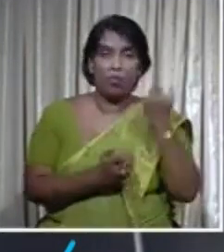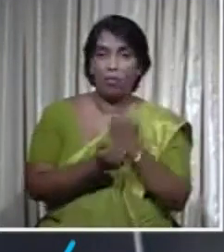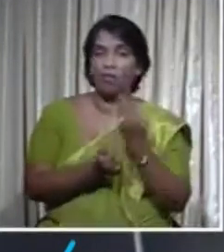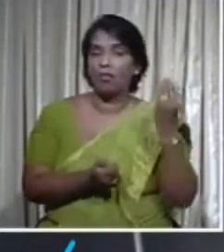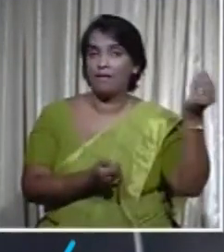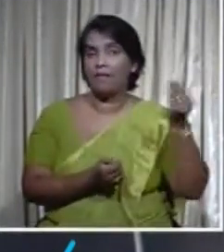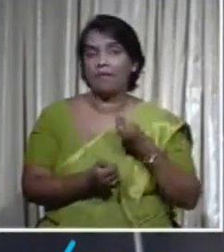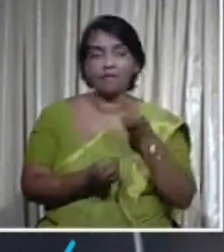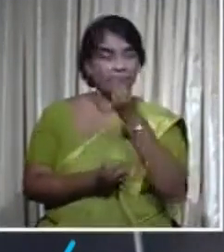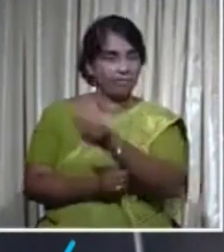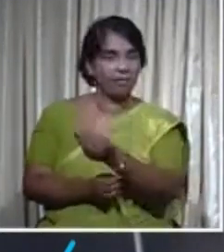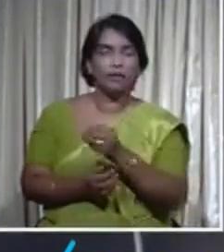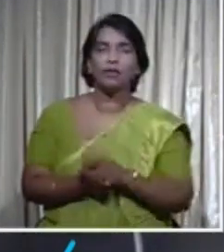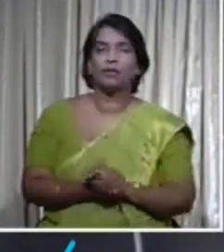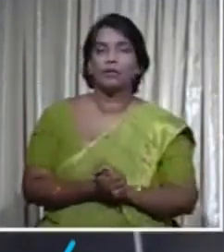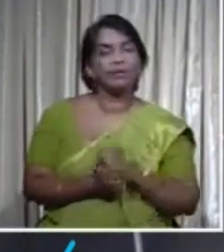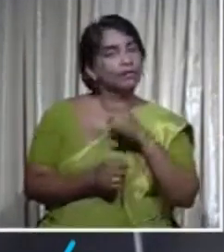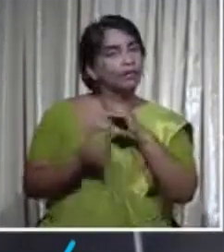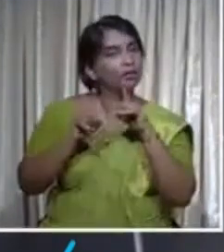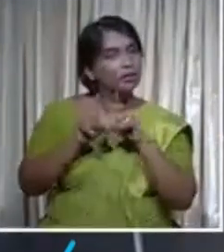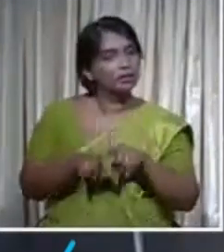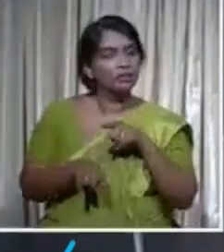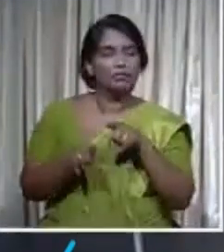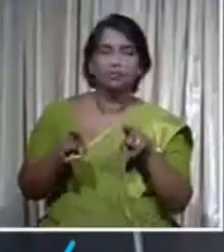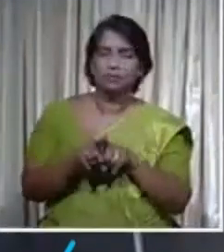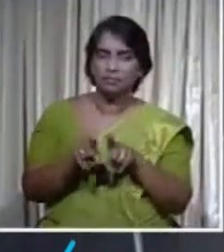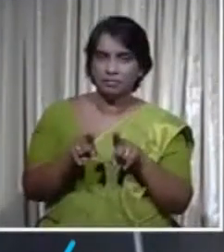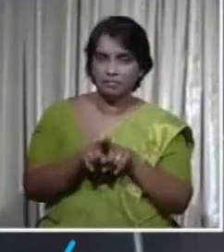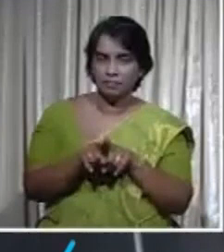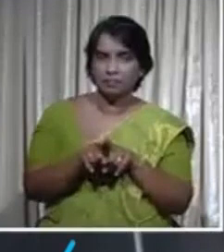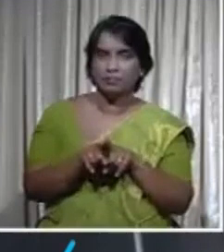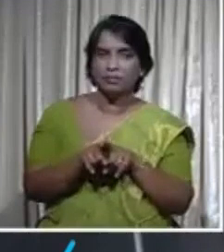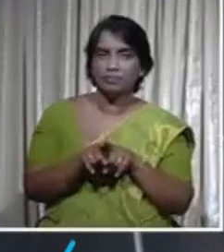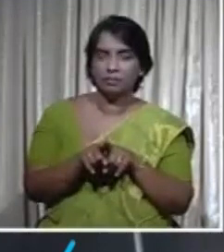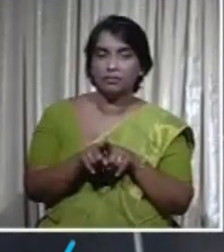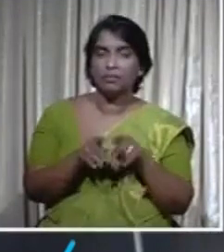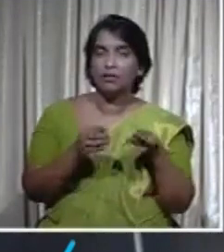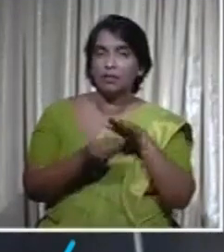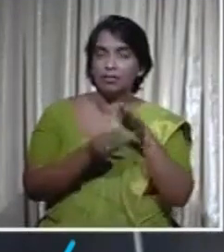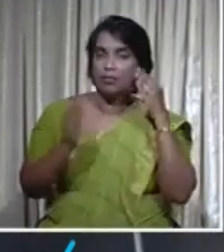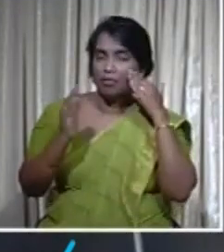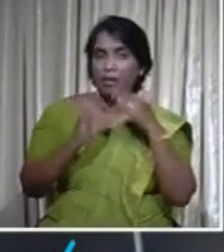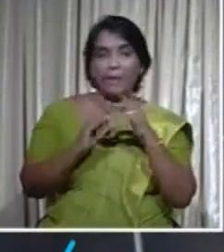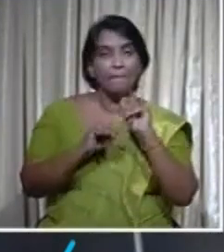ஆரம்பிக்கப்பட்டிருக்கிறது எங்களுடைய பாராளுமன்ற உறுப்பினர்களுக்கும் அது கொடுக்கப்படுது